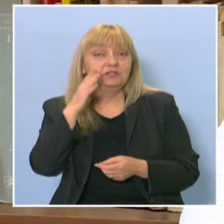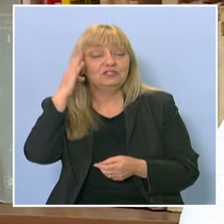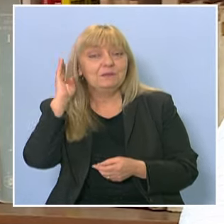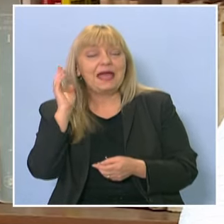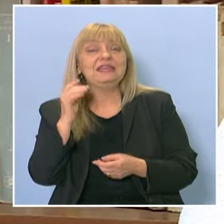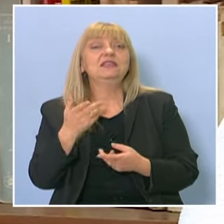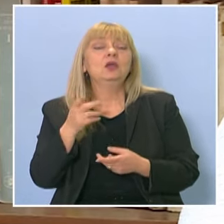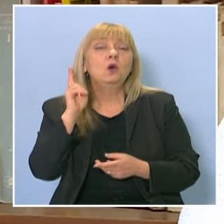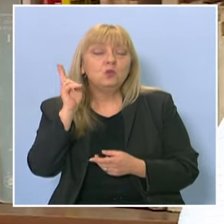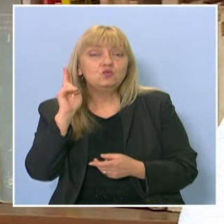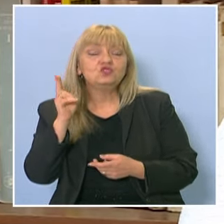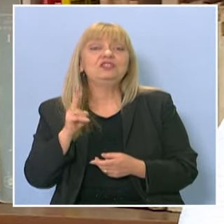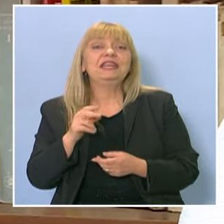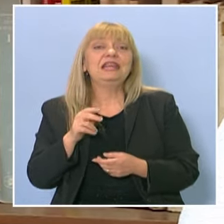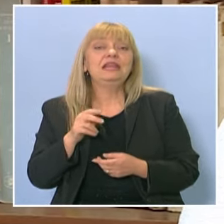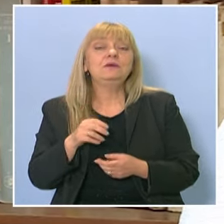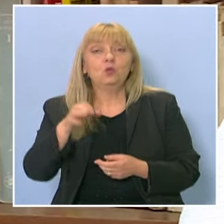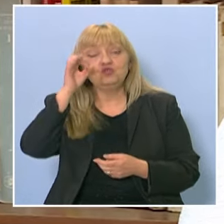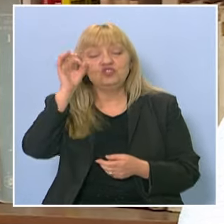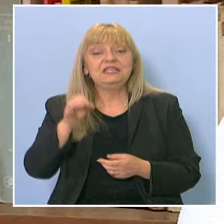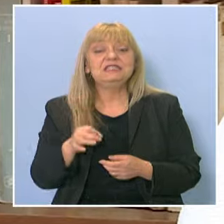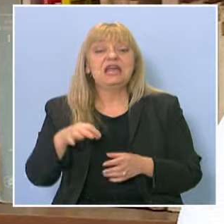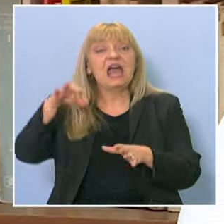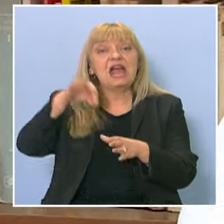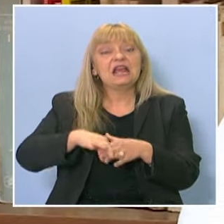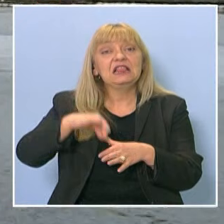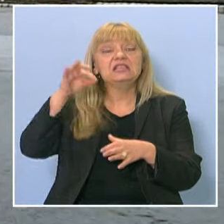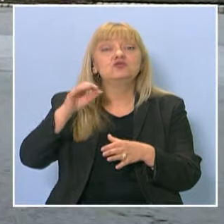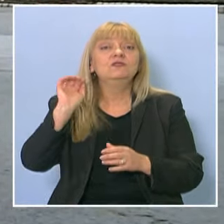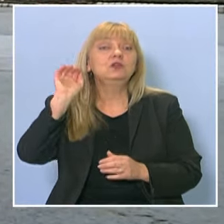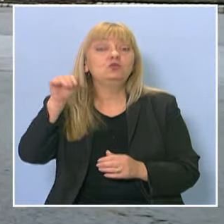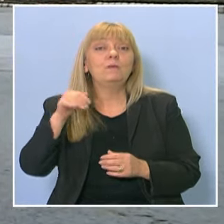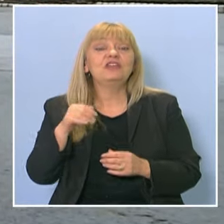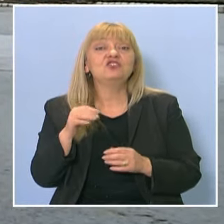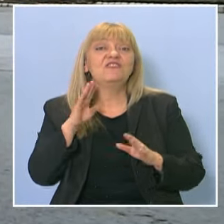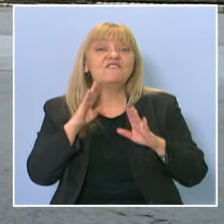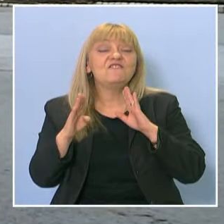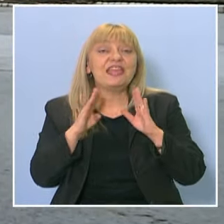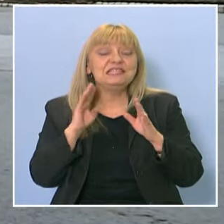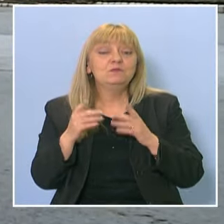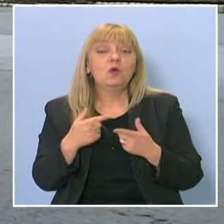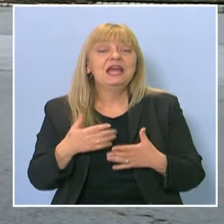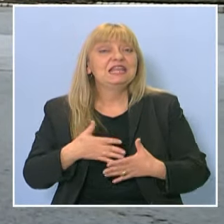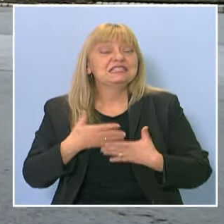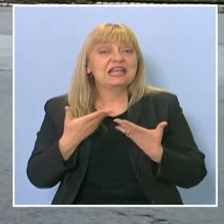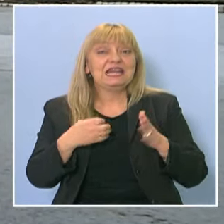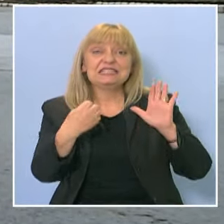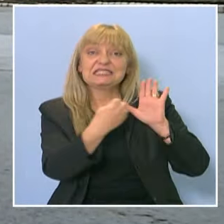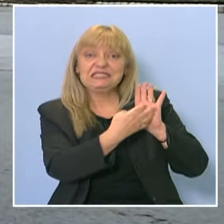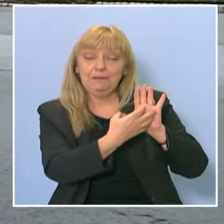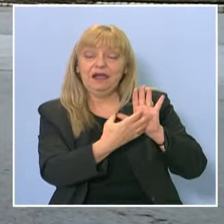ученици, учители, защото гласуването беше във Фейсбук с харесване под снимка с